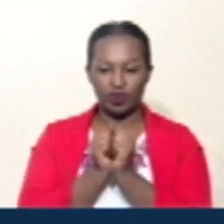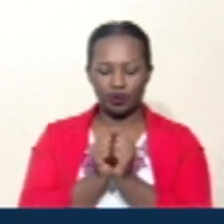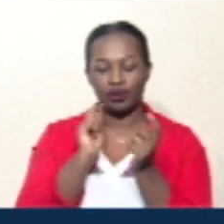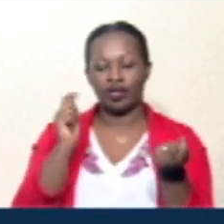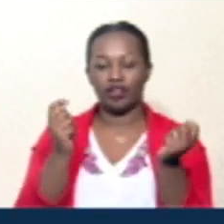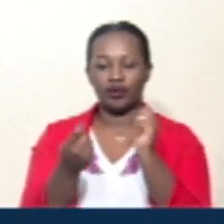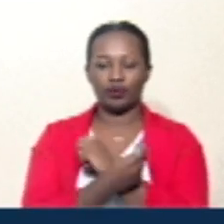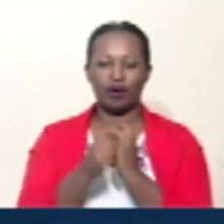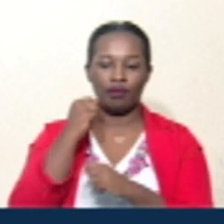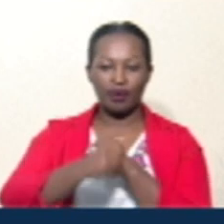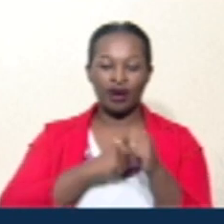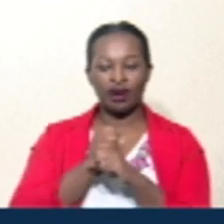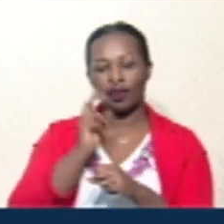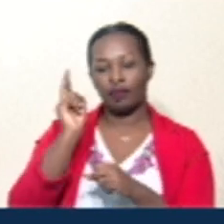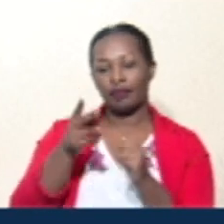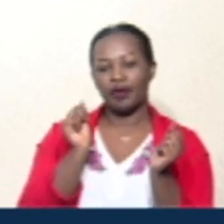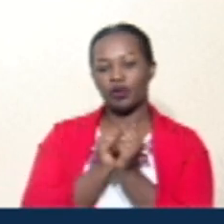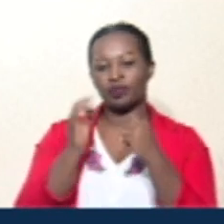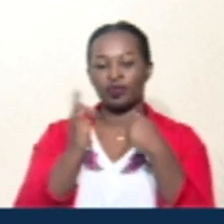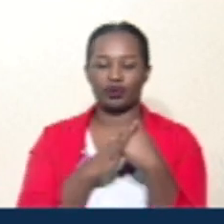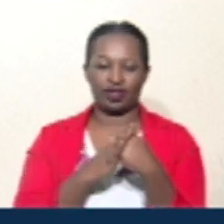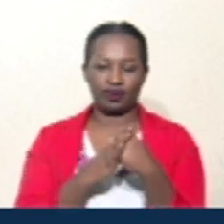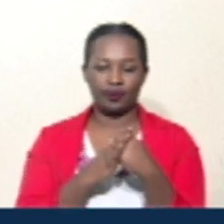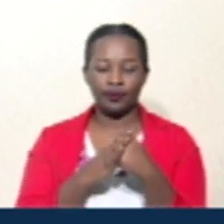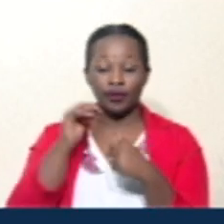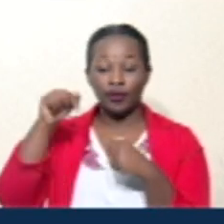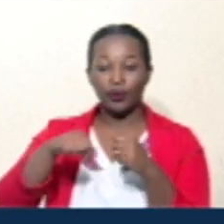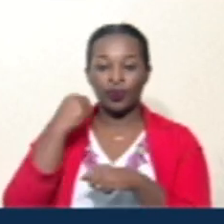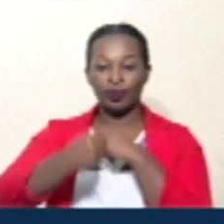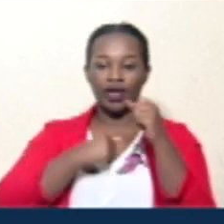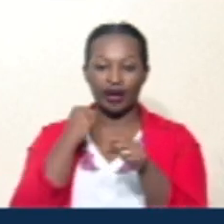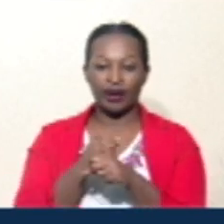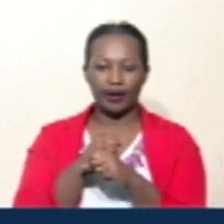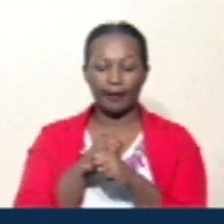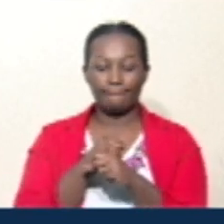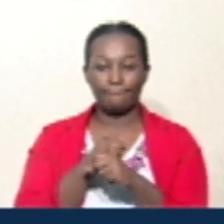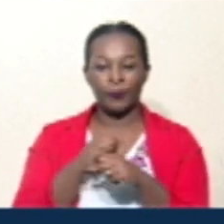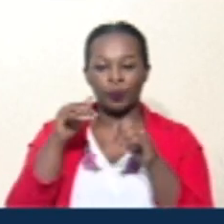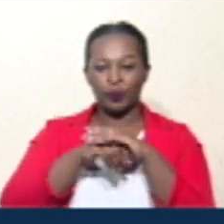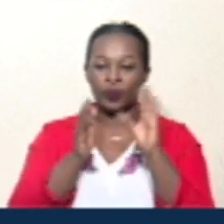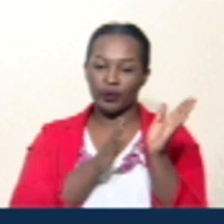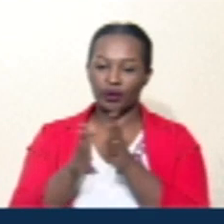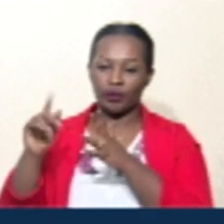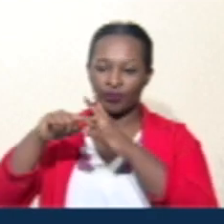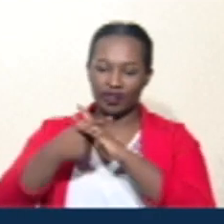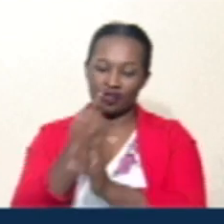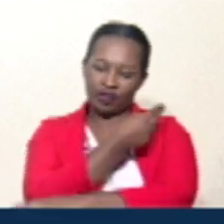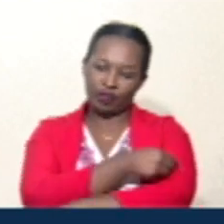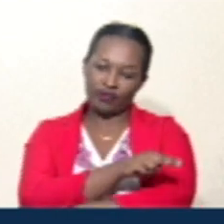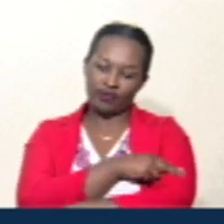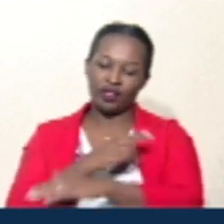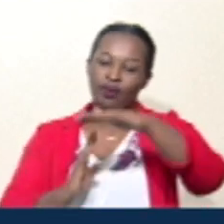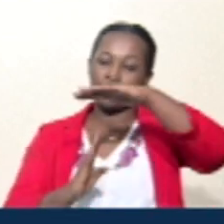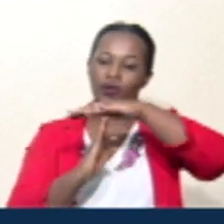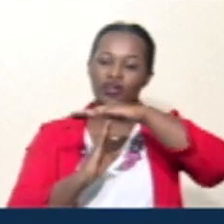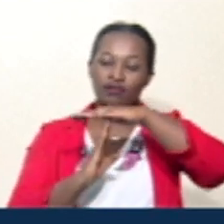rivugururwa mu 2018. Uyu mwaka mu kwitegura gutangiza ubuvuzi bwo